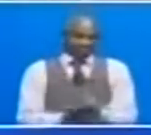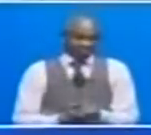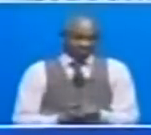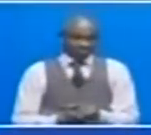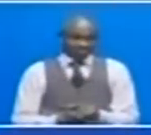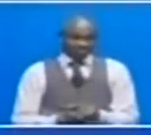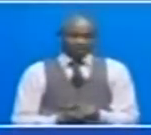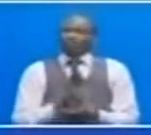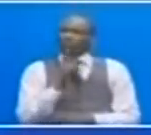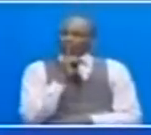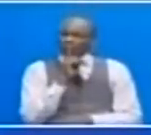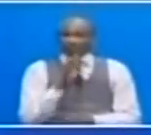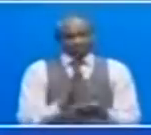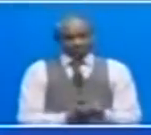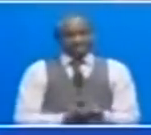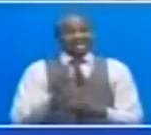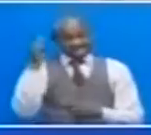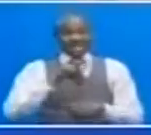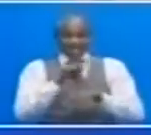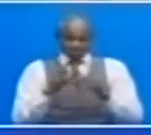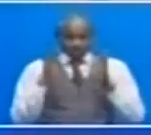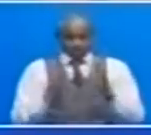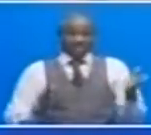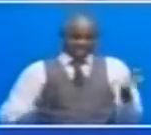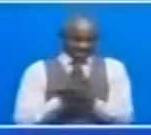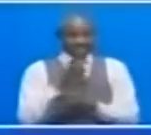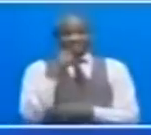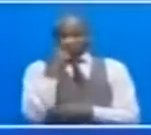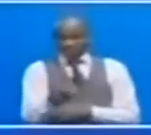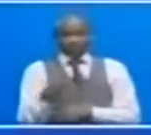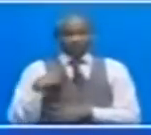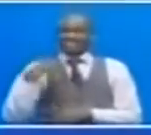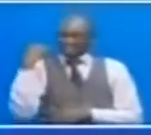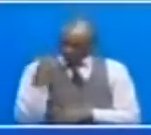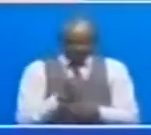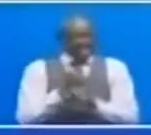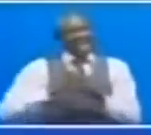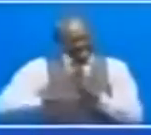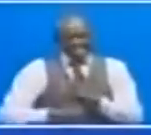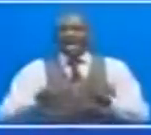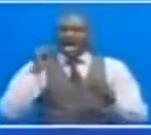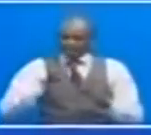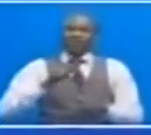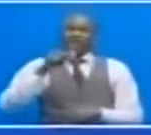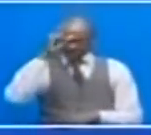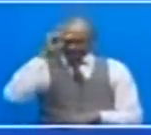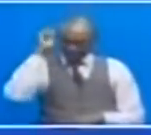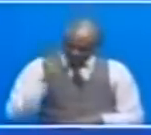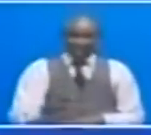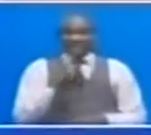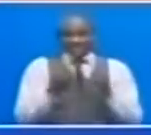Kabisa. The Kenya National Human Rights Commission and Muhuri are vying to stop at nothing until the government gives answers to the